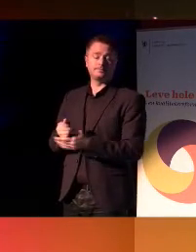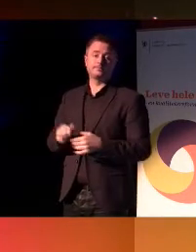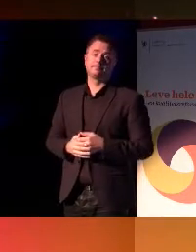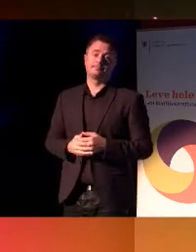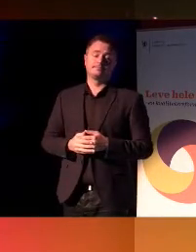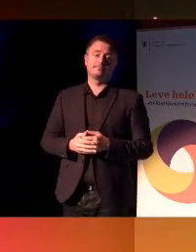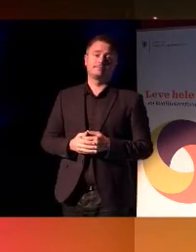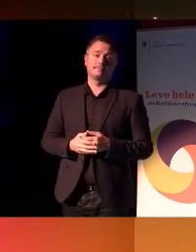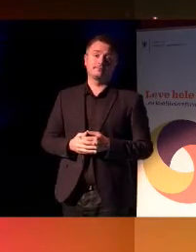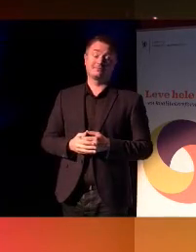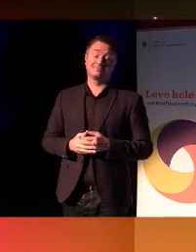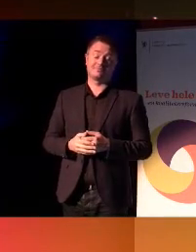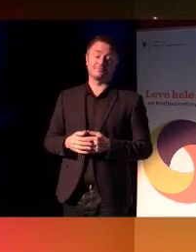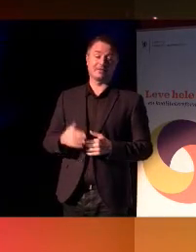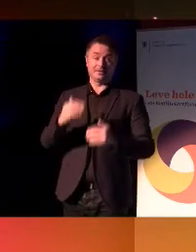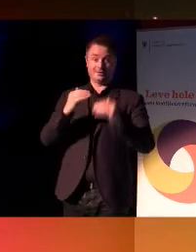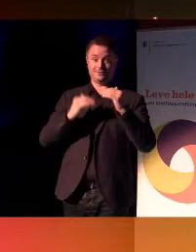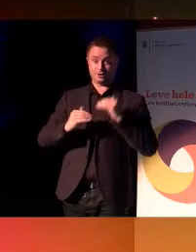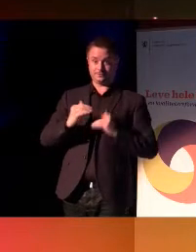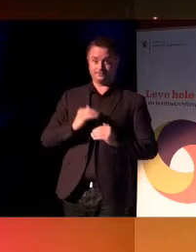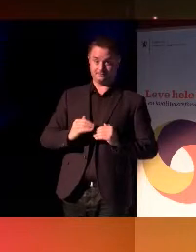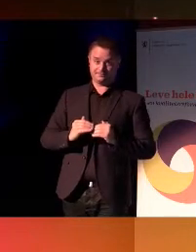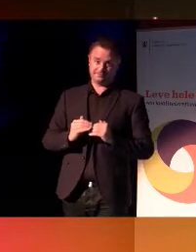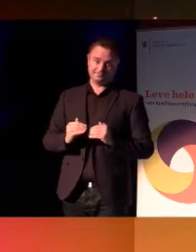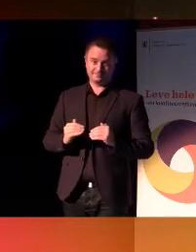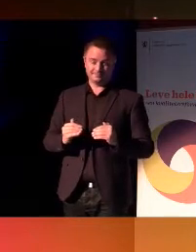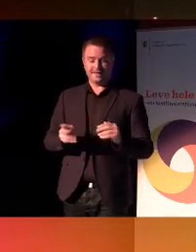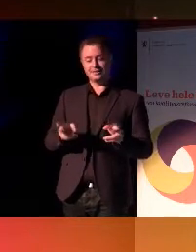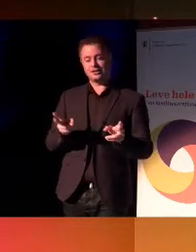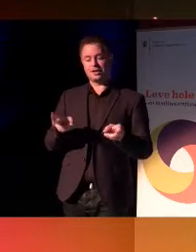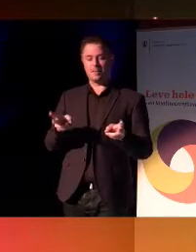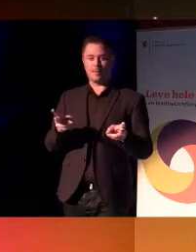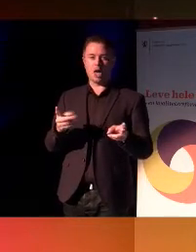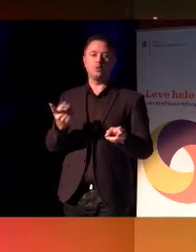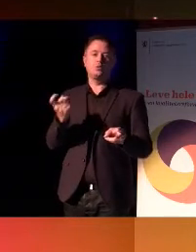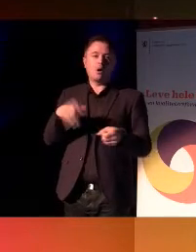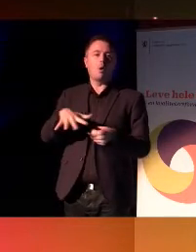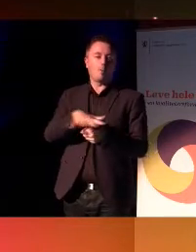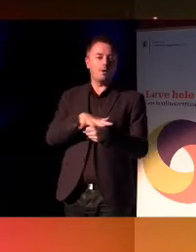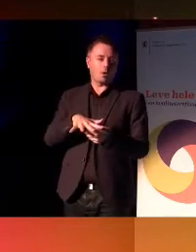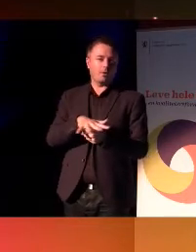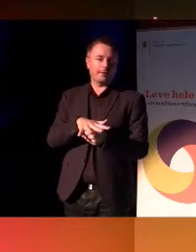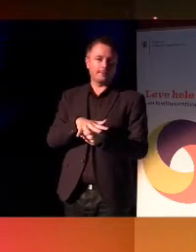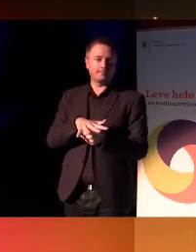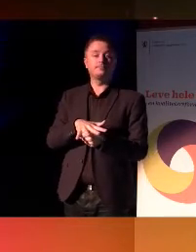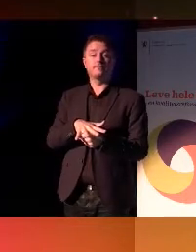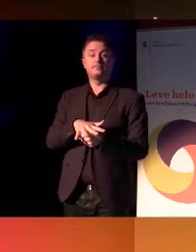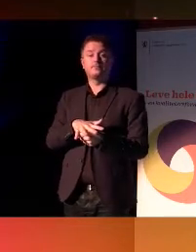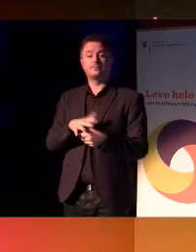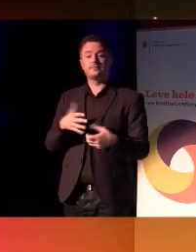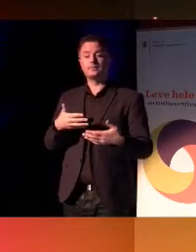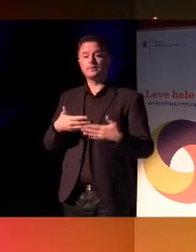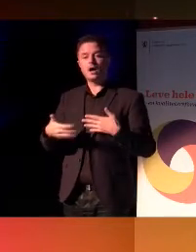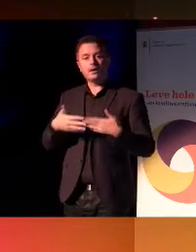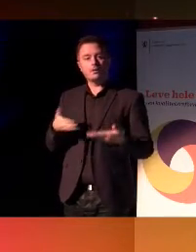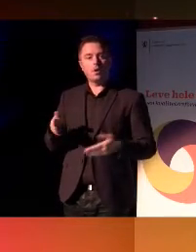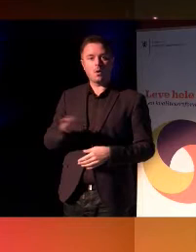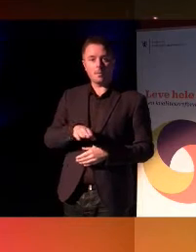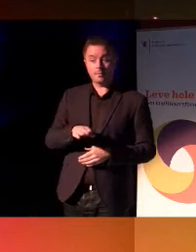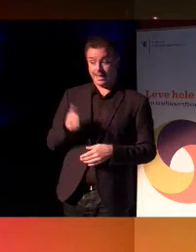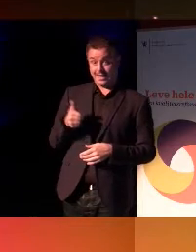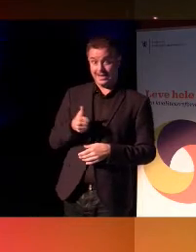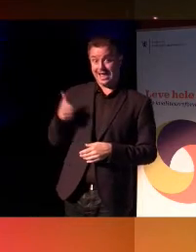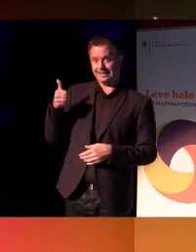Ja. Vi fortsetter på noe av de samme utfordringsområdene. Det handler også om